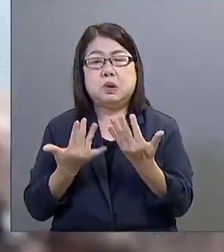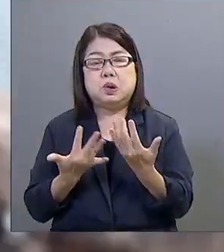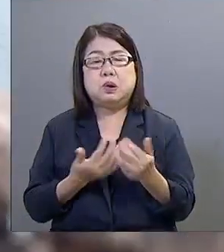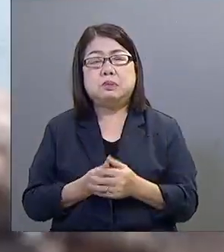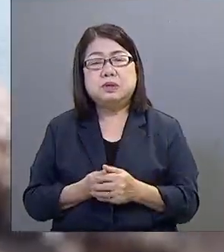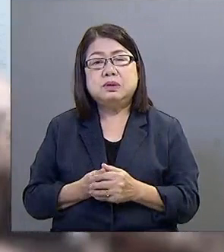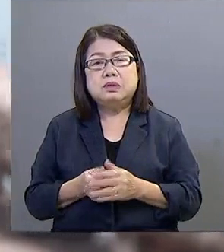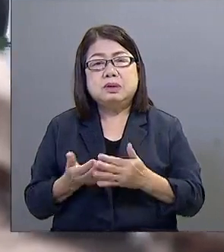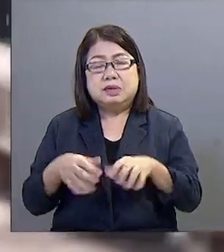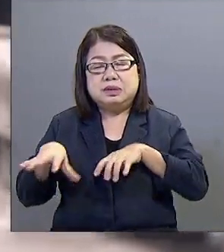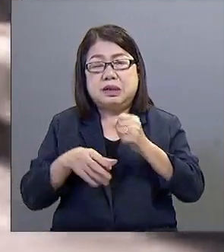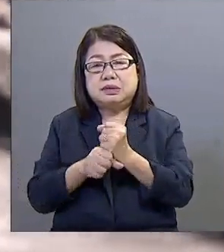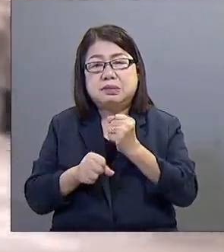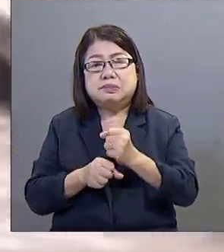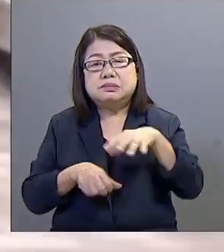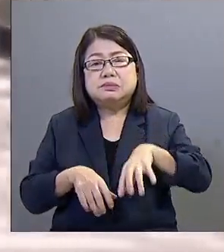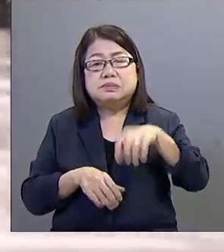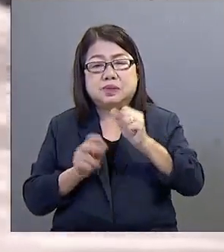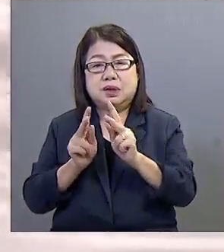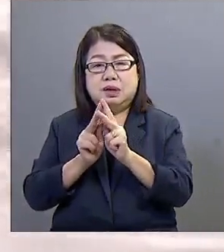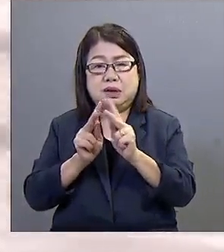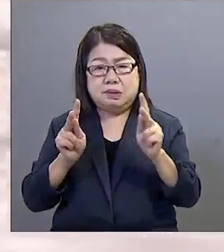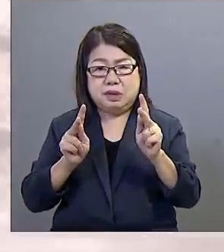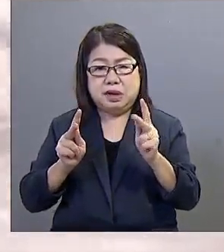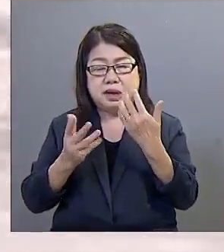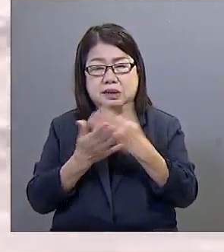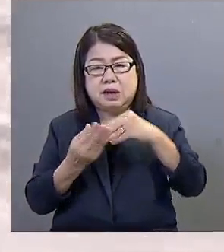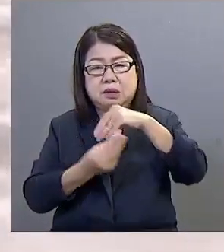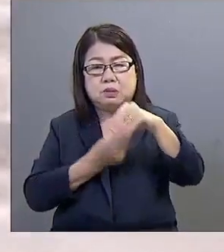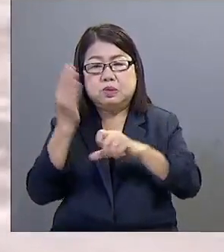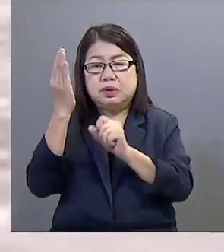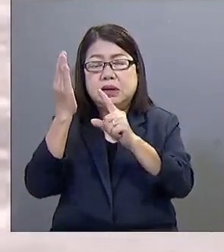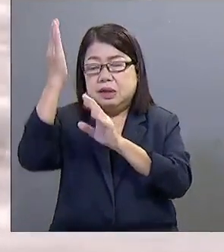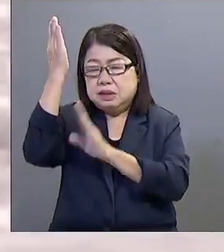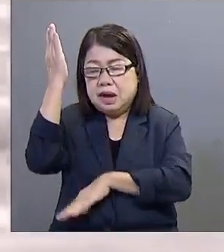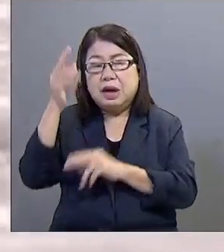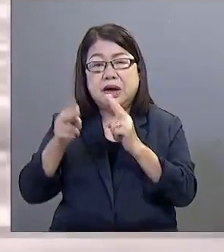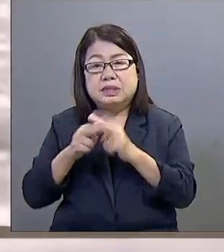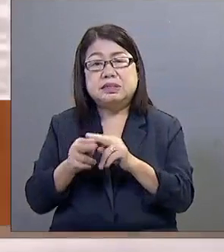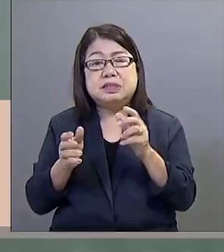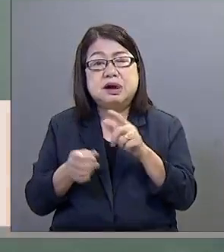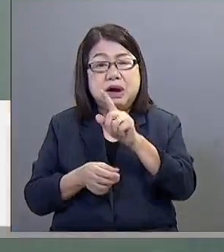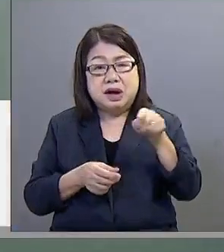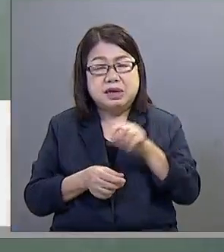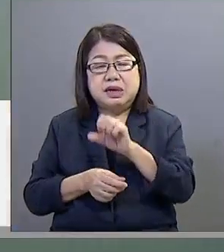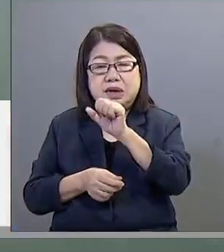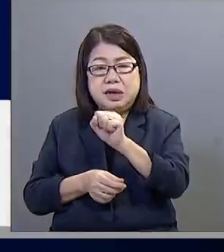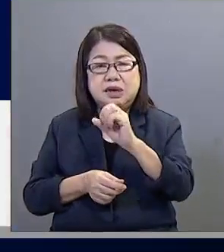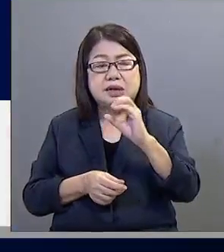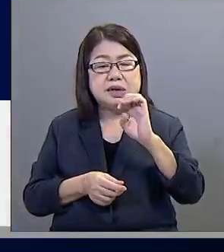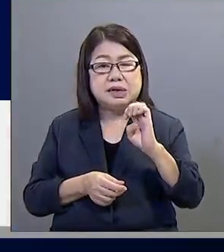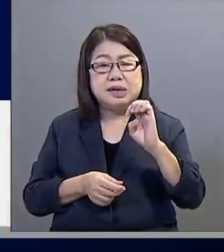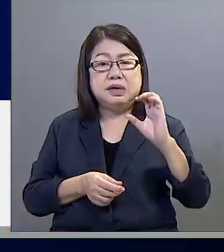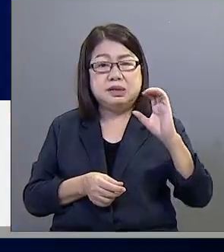จัดตั้งสำนักงานกรรมการนโยบายเขตพัฒนาเศรษฐกิจภาคใต้หรือว่า secและจัดทำร่างพระ